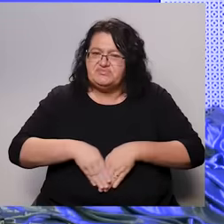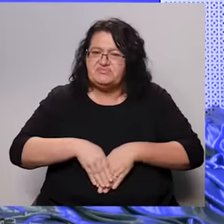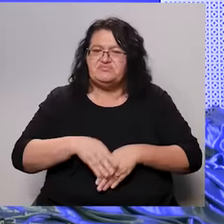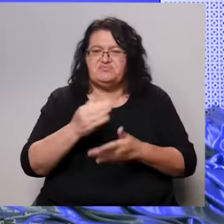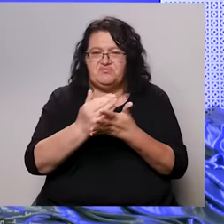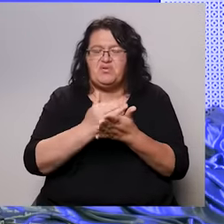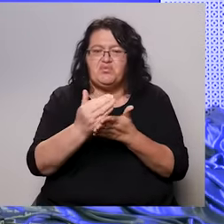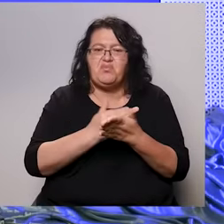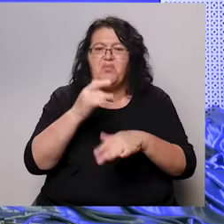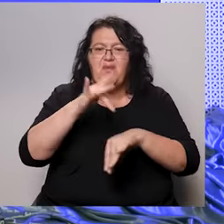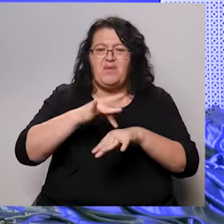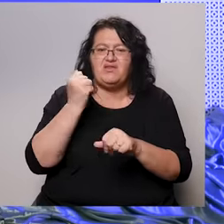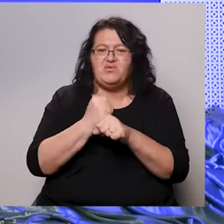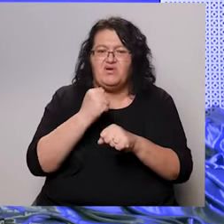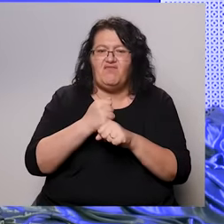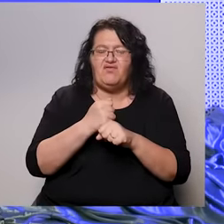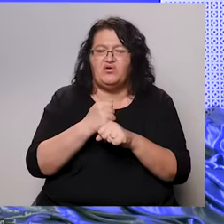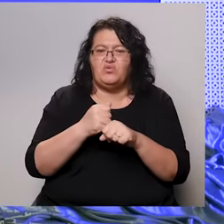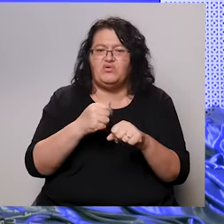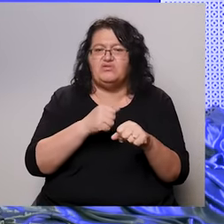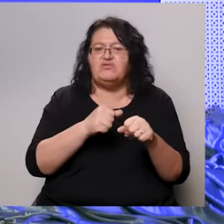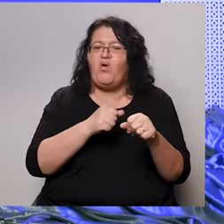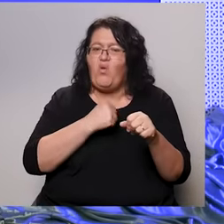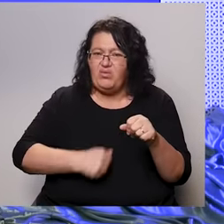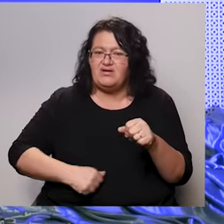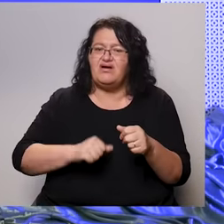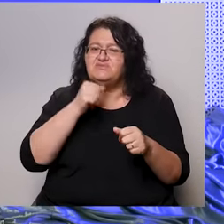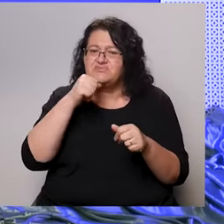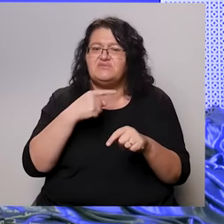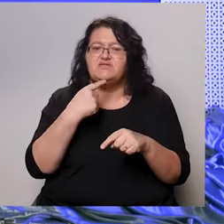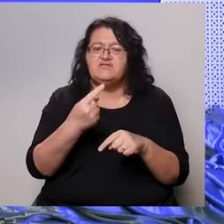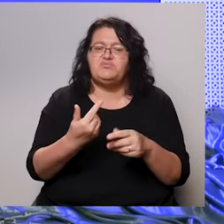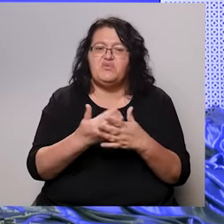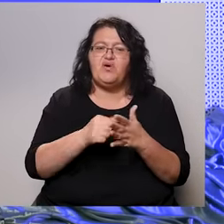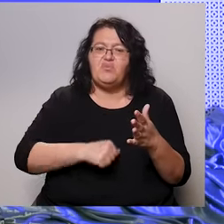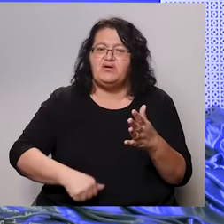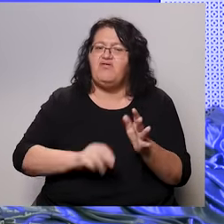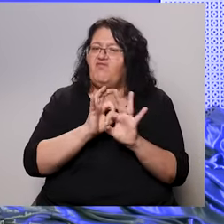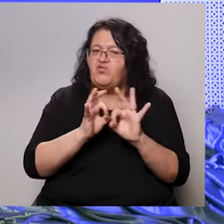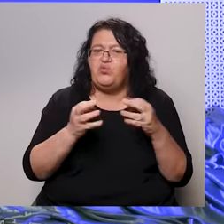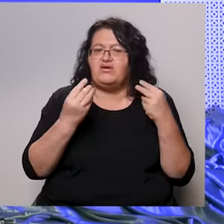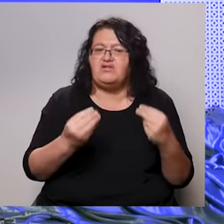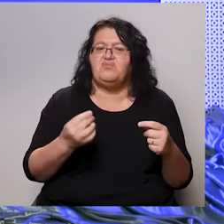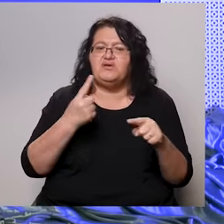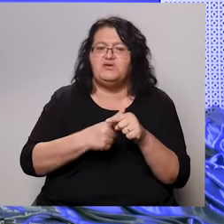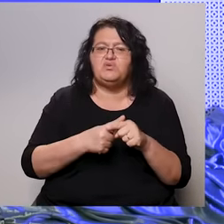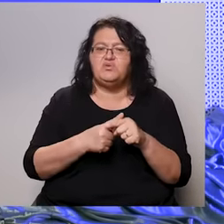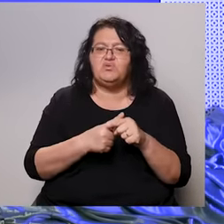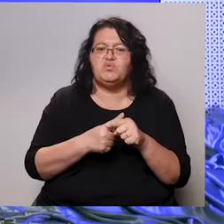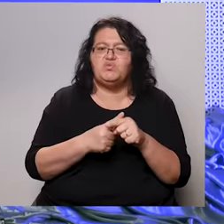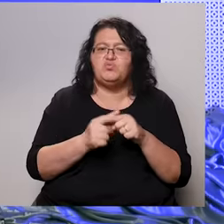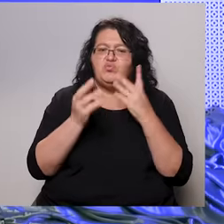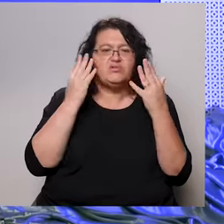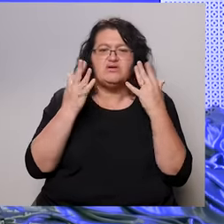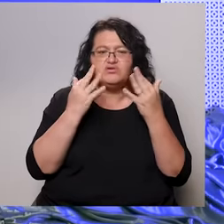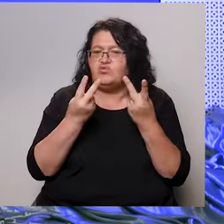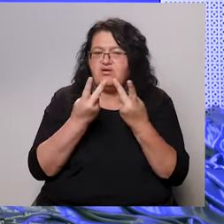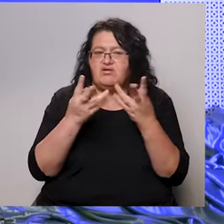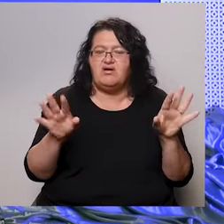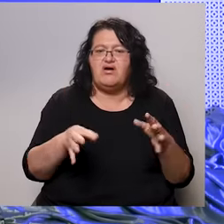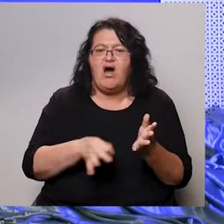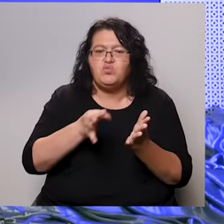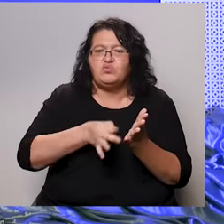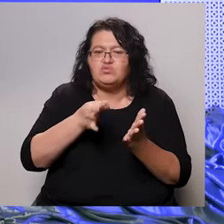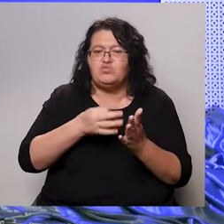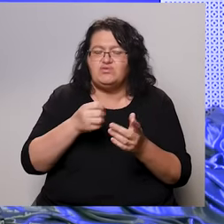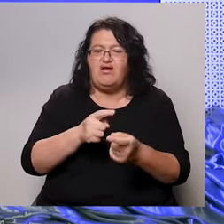făcut intervenția, medicul care a operat-o ne-a spus că operația a decurs foarte bine, să nu ne îngrijorăm, i-a